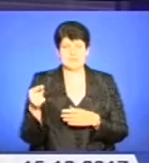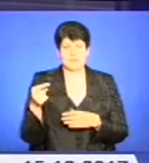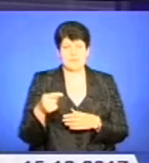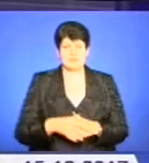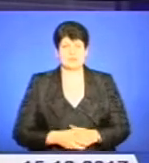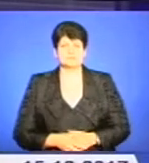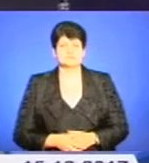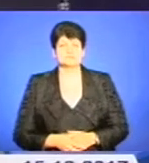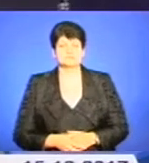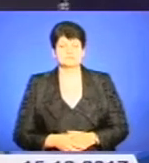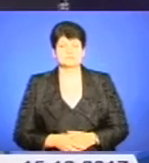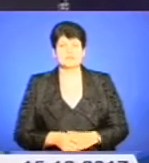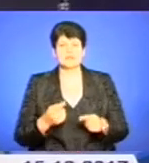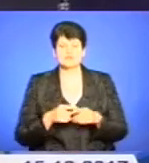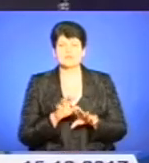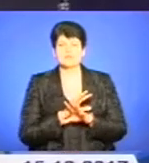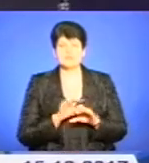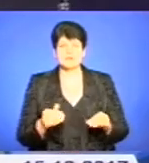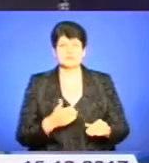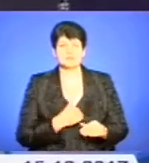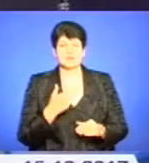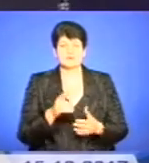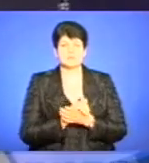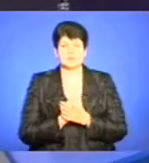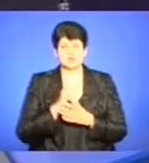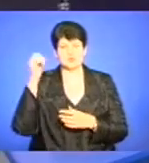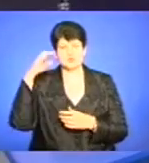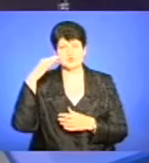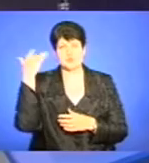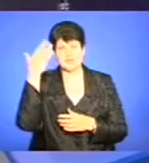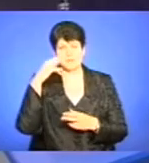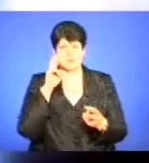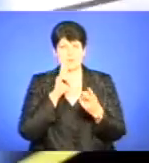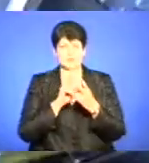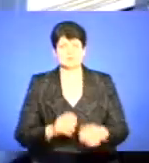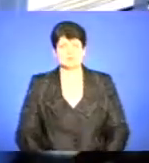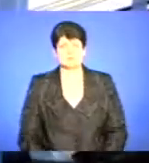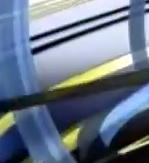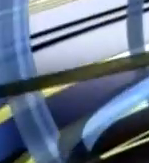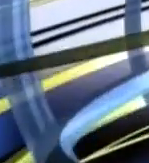облдержадміністрації. На цьому у мене все. Я бажаю вам мирного і сонячного неба. Побачимось!